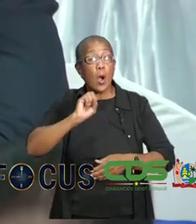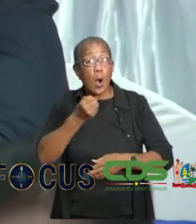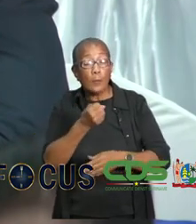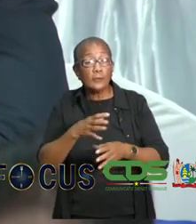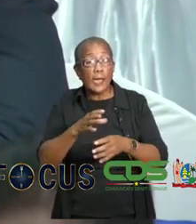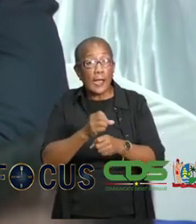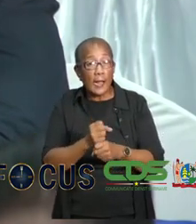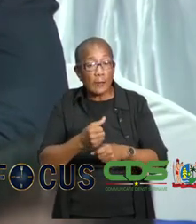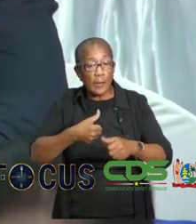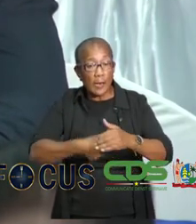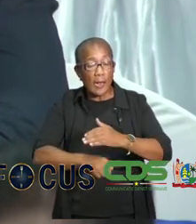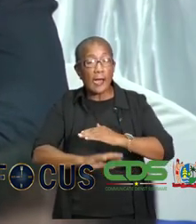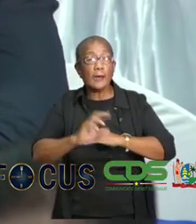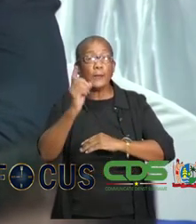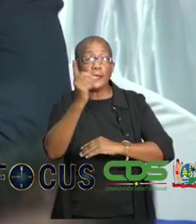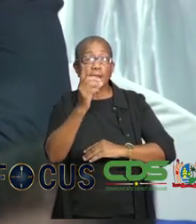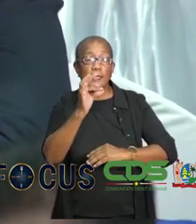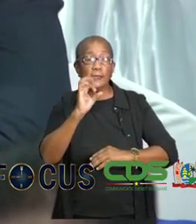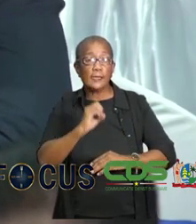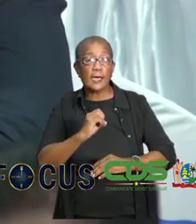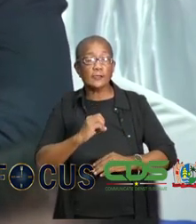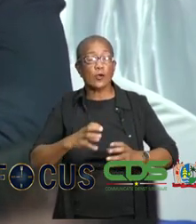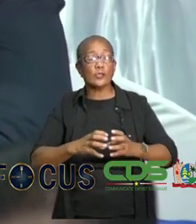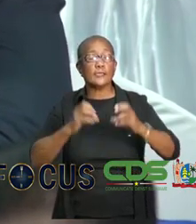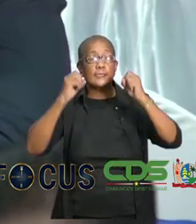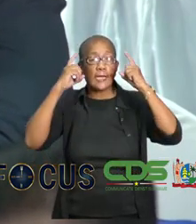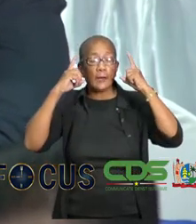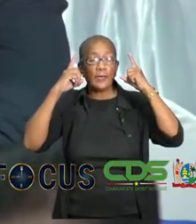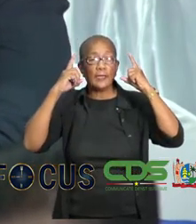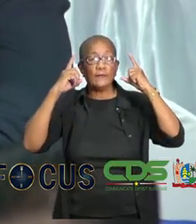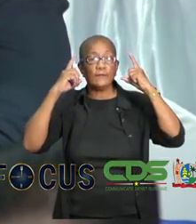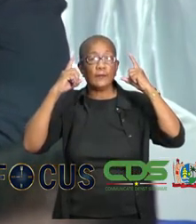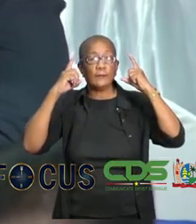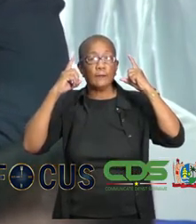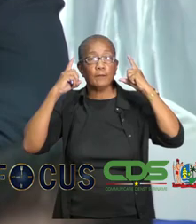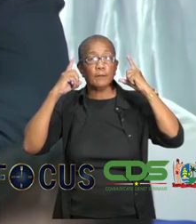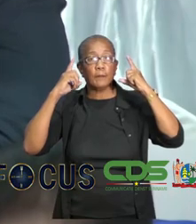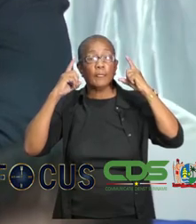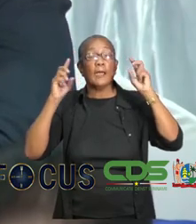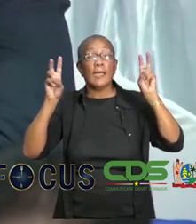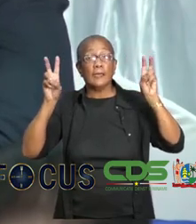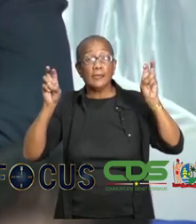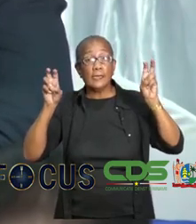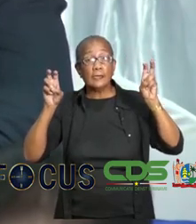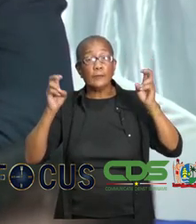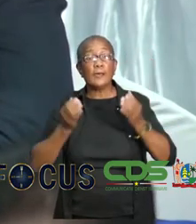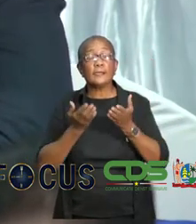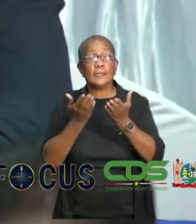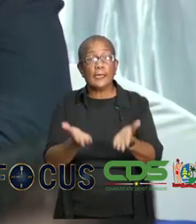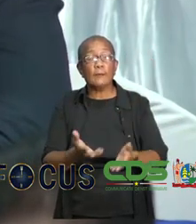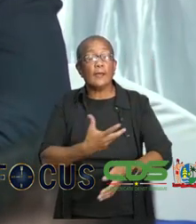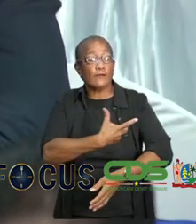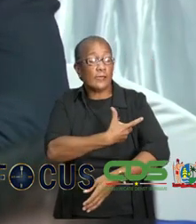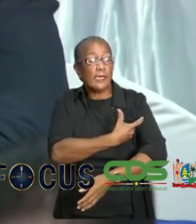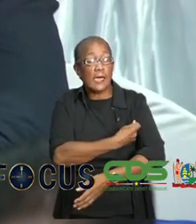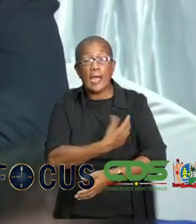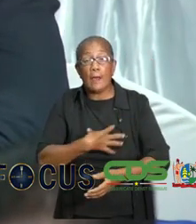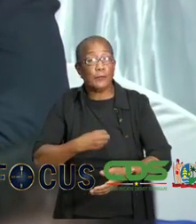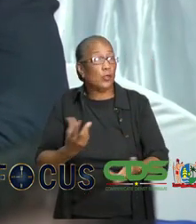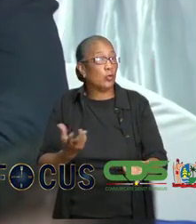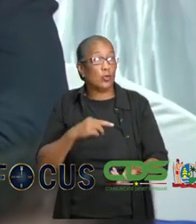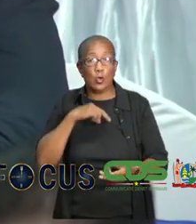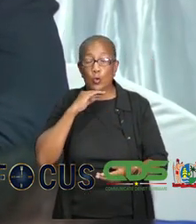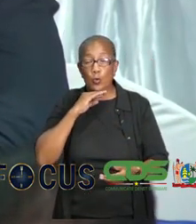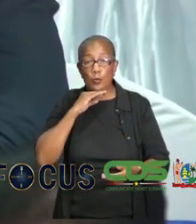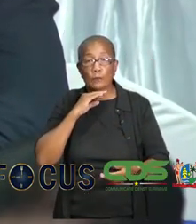laag dekkingspercentage voor onze samenleving. En u kent de issue daarbij, dat is de beschikbaarheid van vaccins.